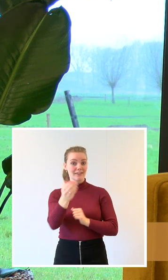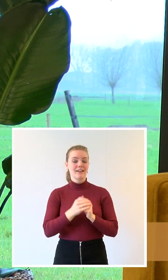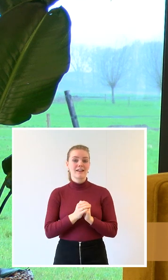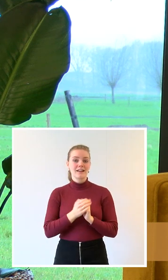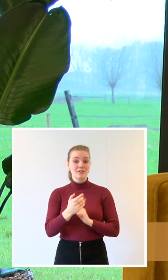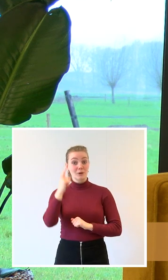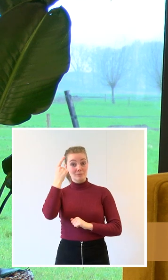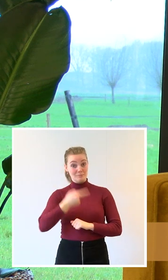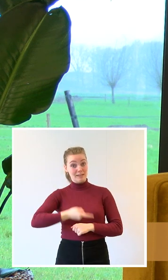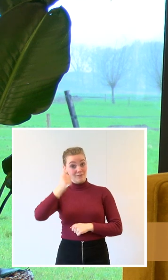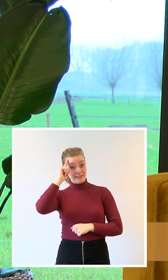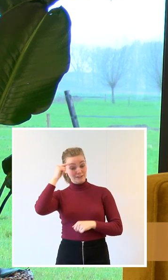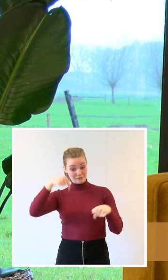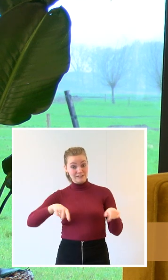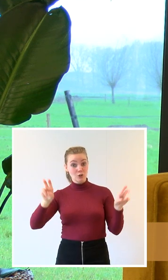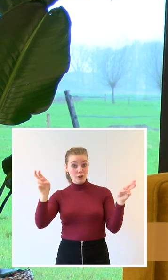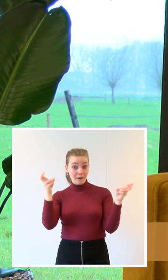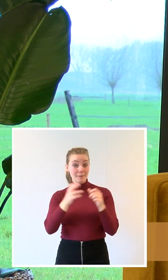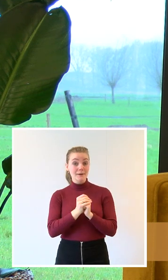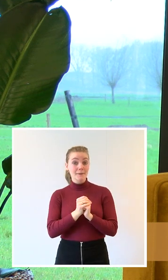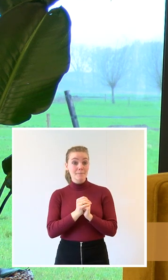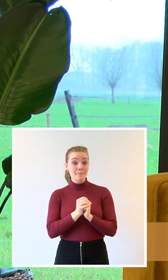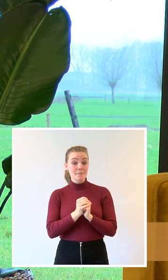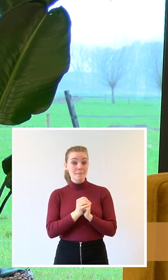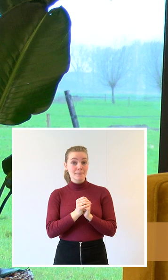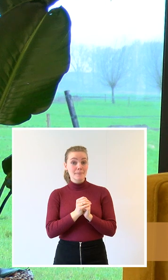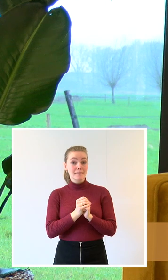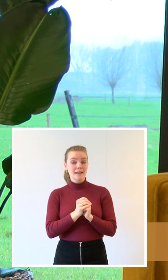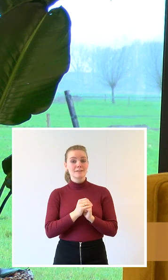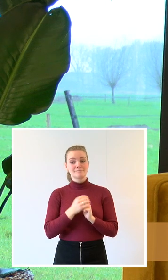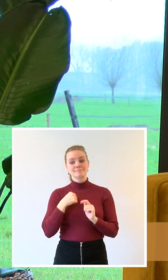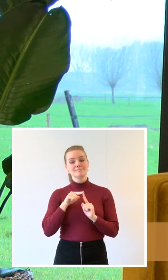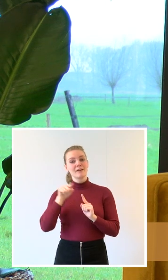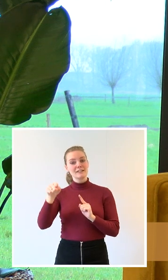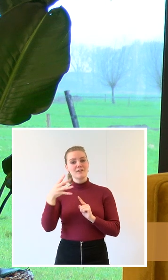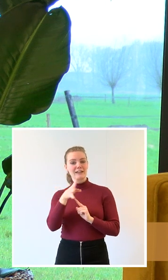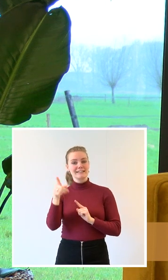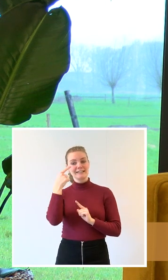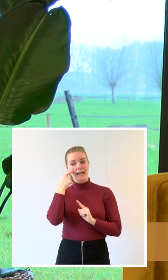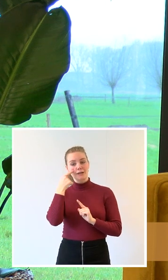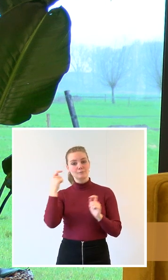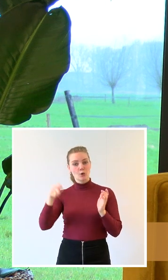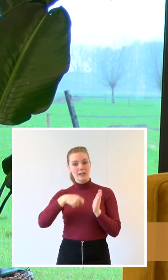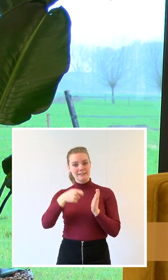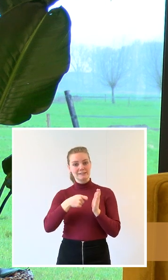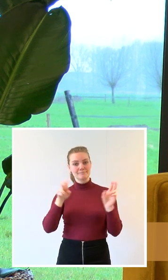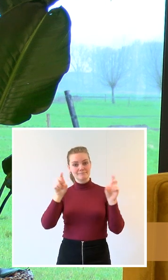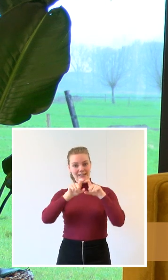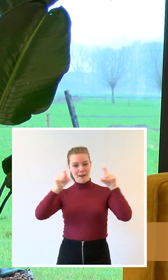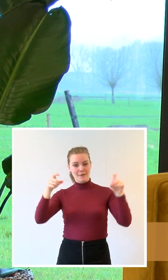over dit onderwerp, dan wil ik je wijzen op het 40-dagen-project 40 dagen hier en nu. Dit